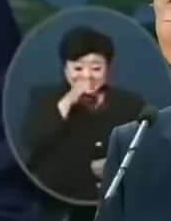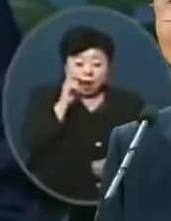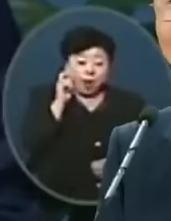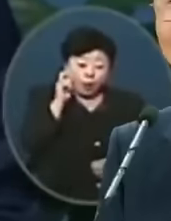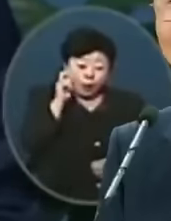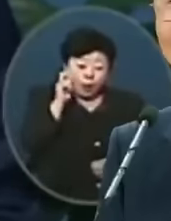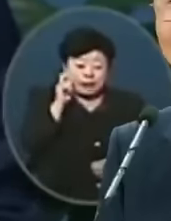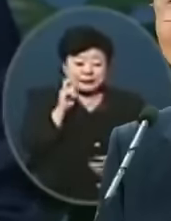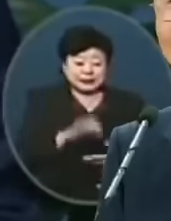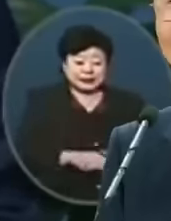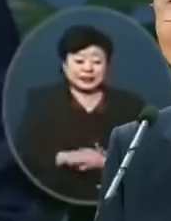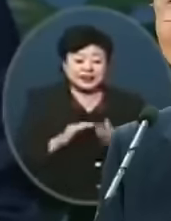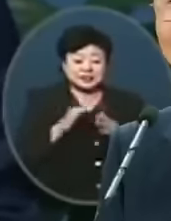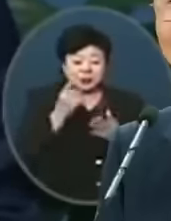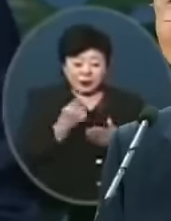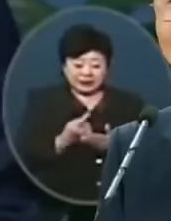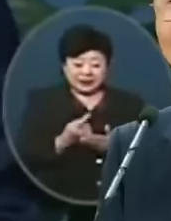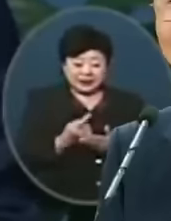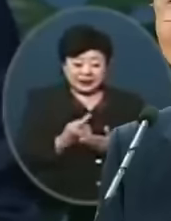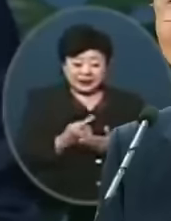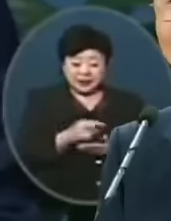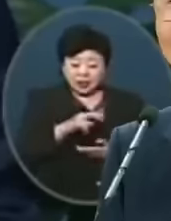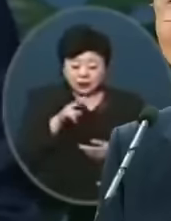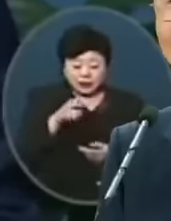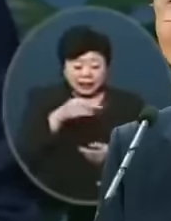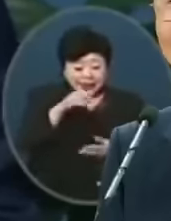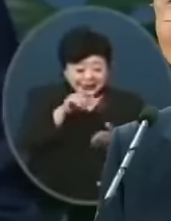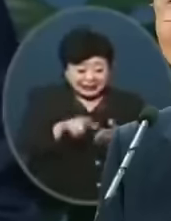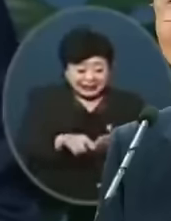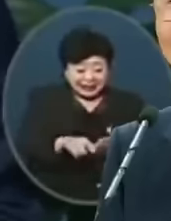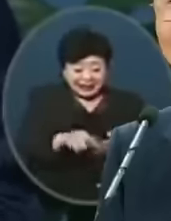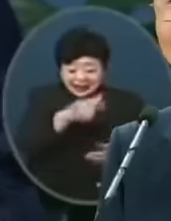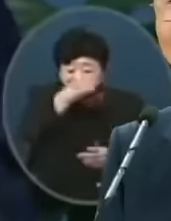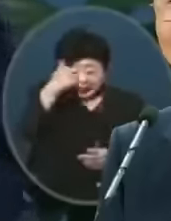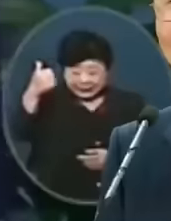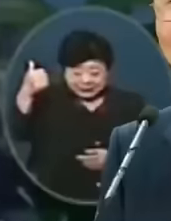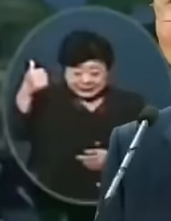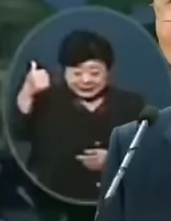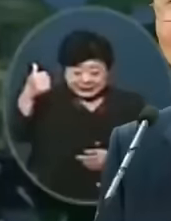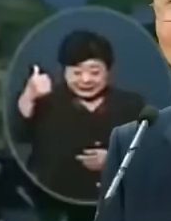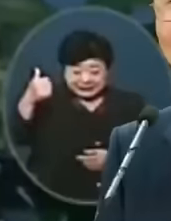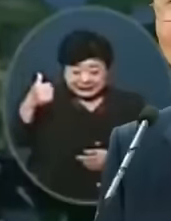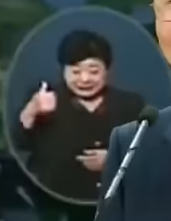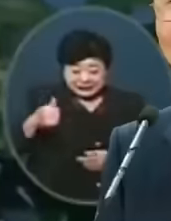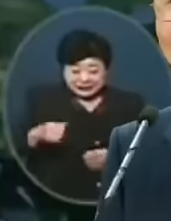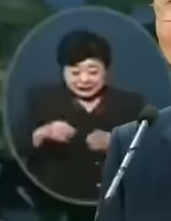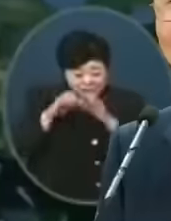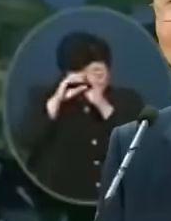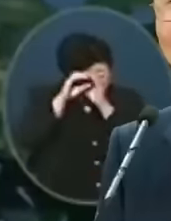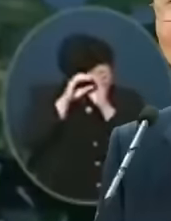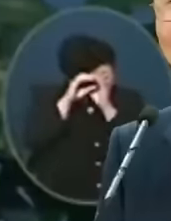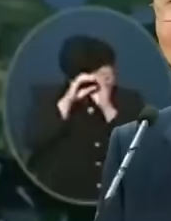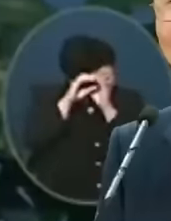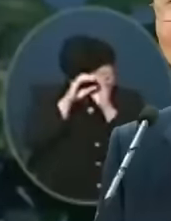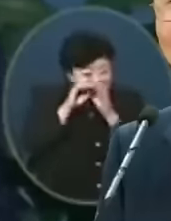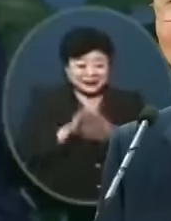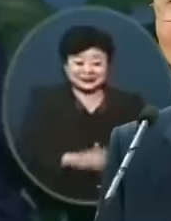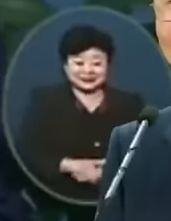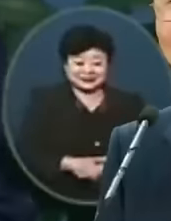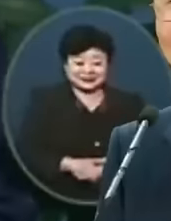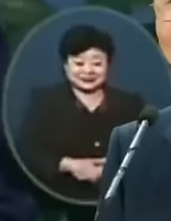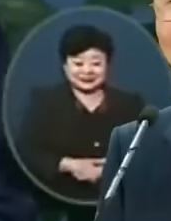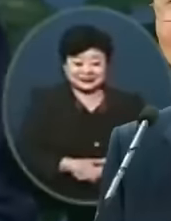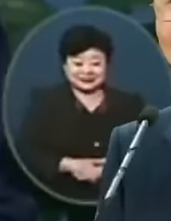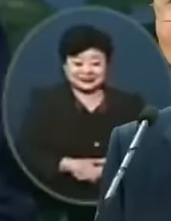고모님이 집에 왔다가 돌아갈 때 우리 할아버지가 창문가로 날개를 보고 있어요.